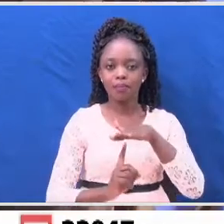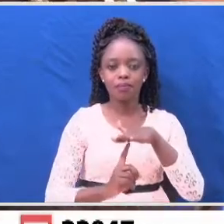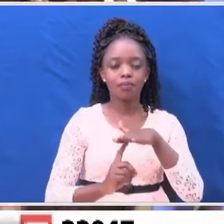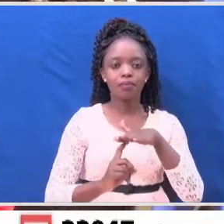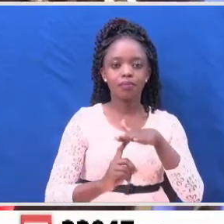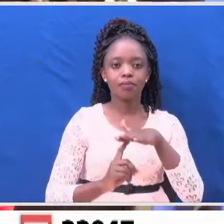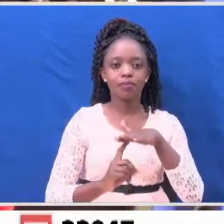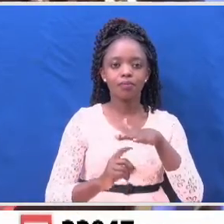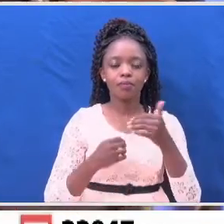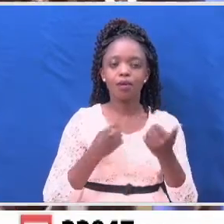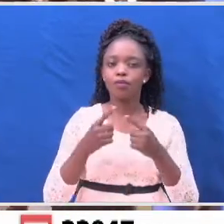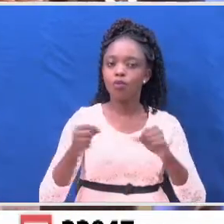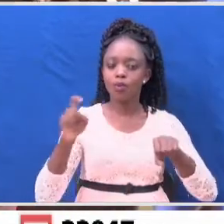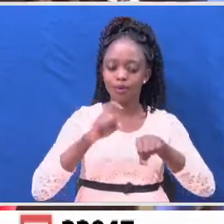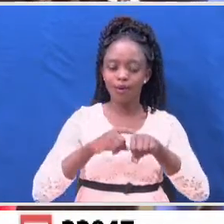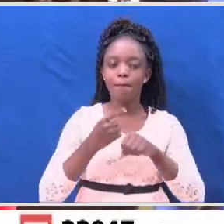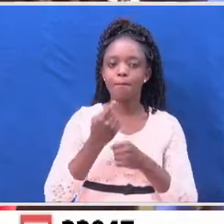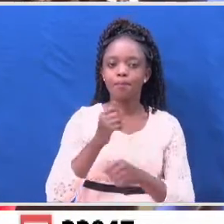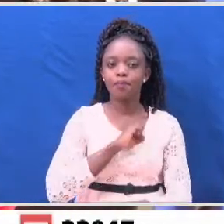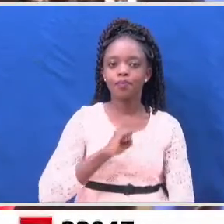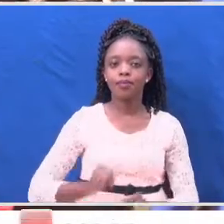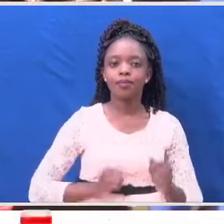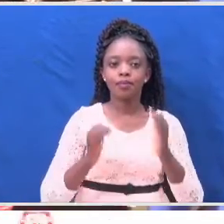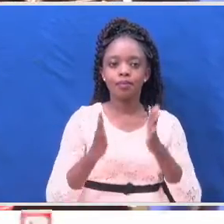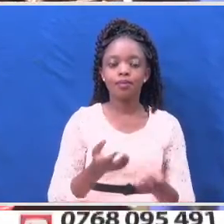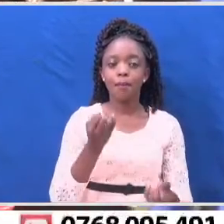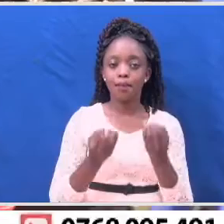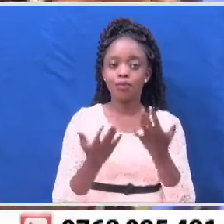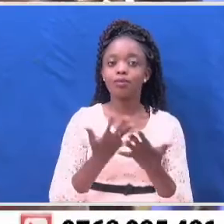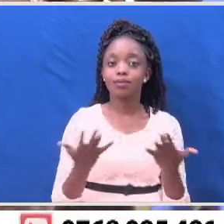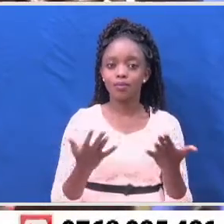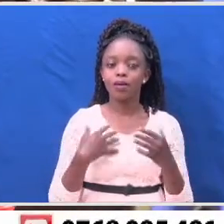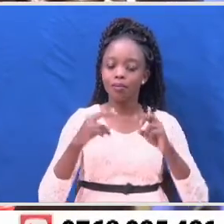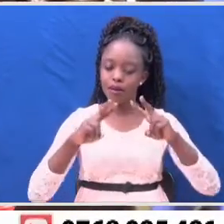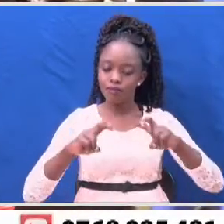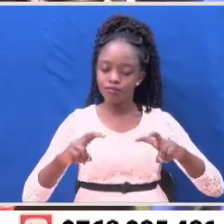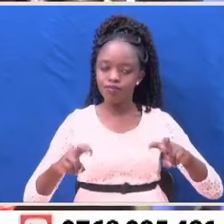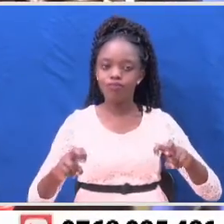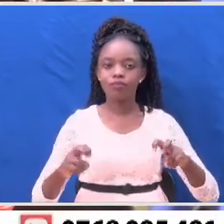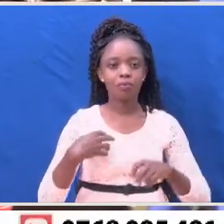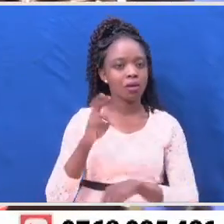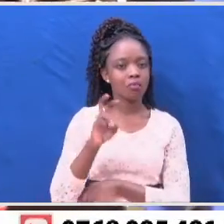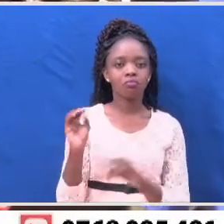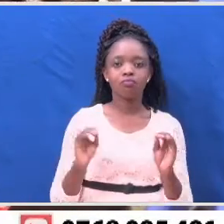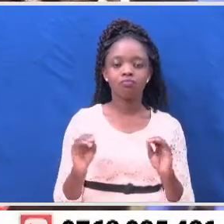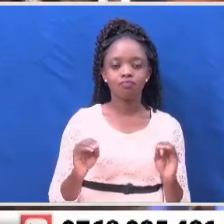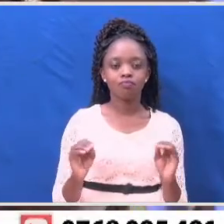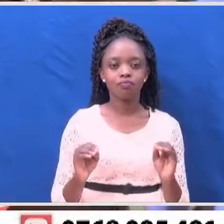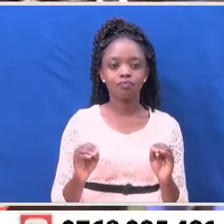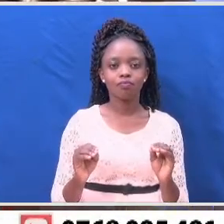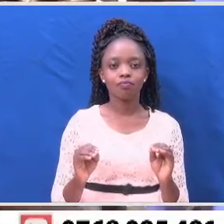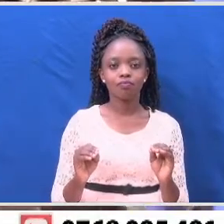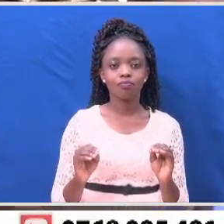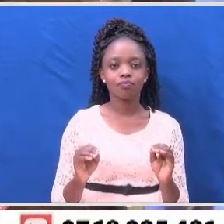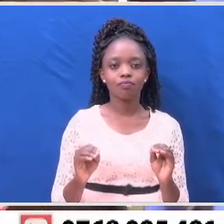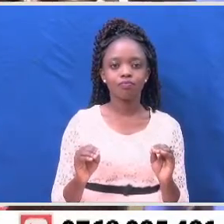Nimetafuta formula yoyote ya Gideon Moi, the way he can be something. Nimetafuta Pythagoras theory, Pythagoras